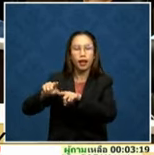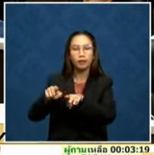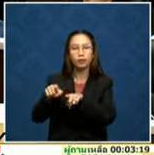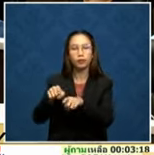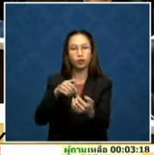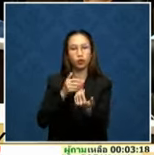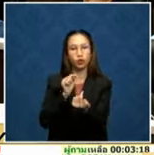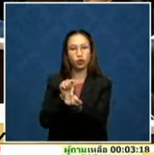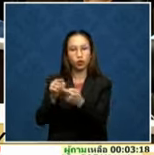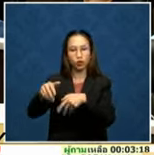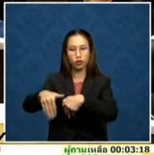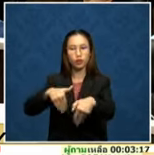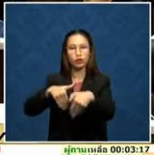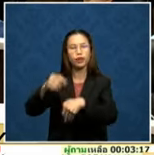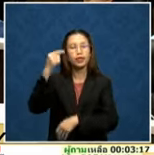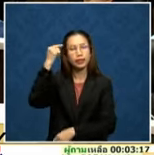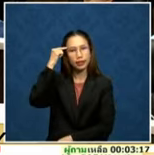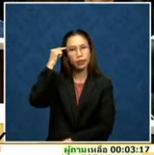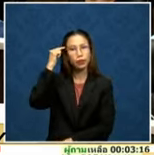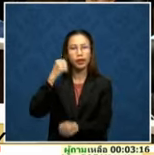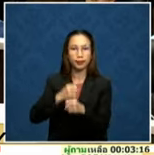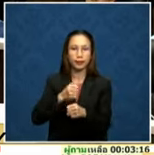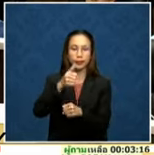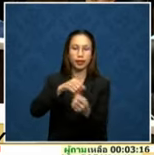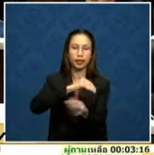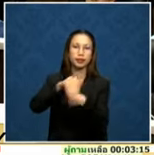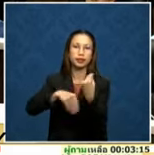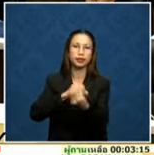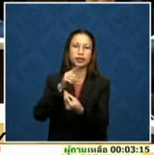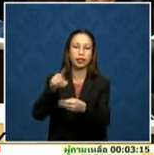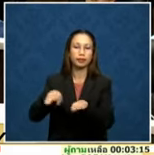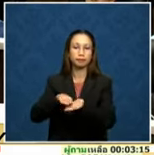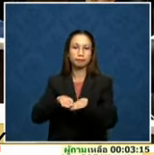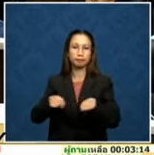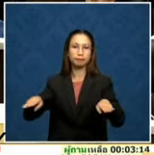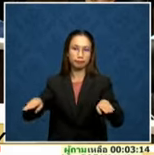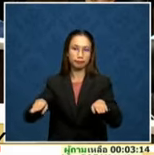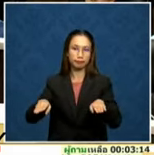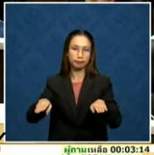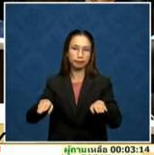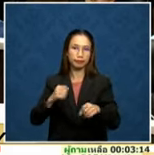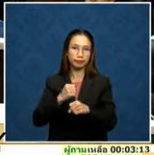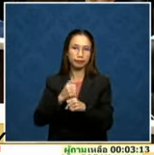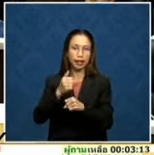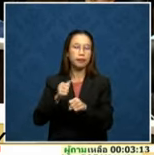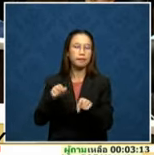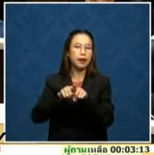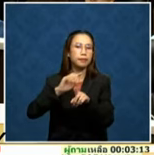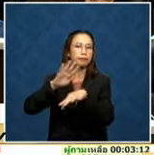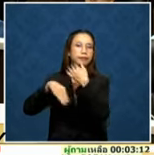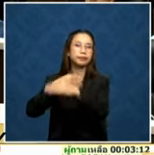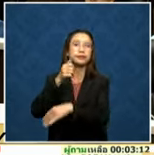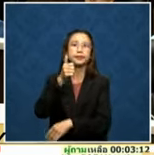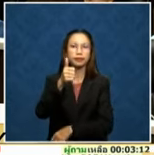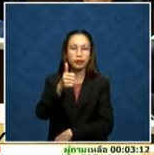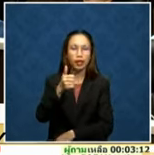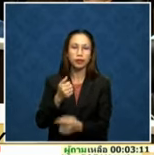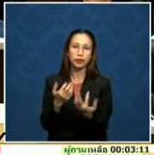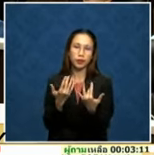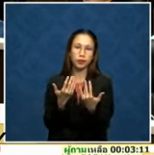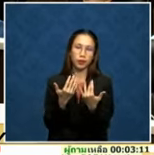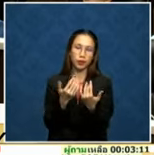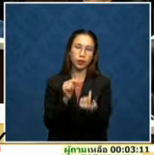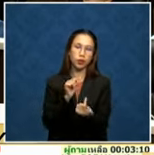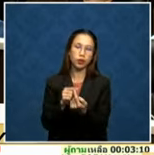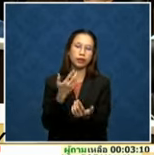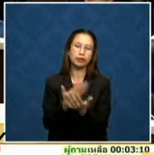้อยในพ้นที่รับรองว่าน่าจะสามารทำให้สัธกิจฐานรากมีชีวิชีว่าขึ้นมาได้โยที่ไม่ต้องรอจถ